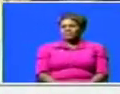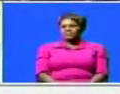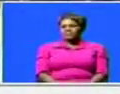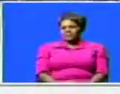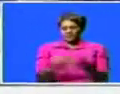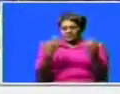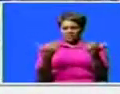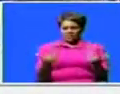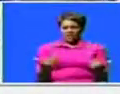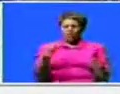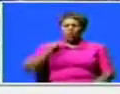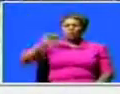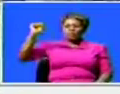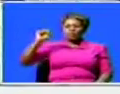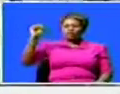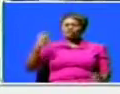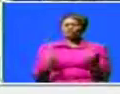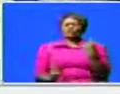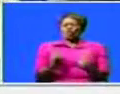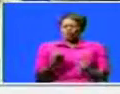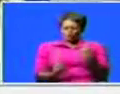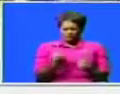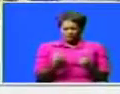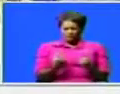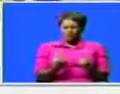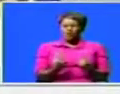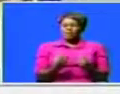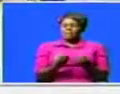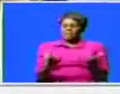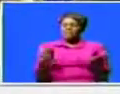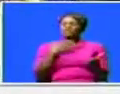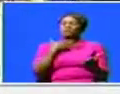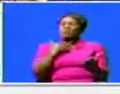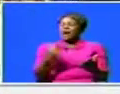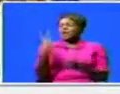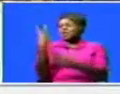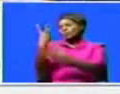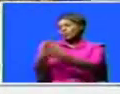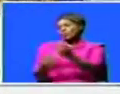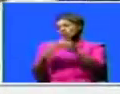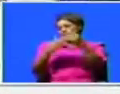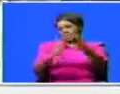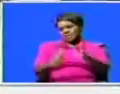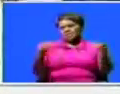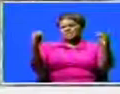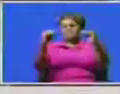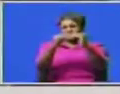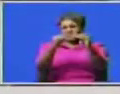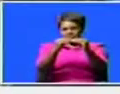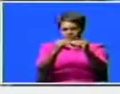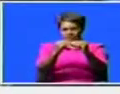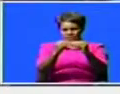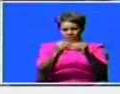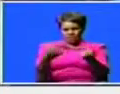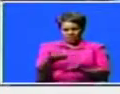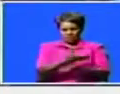Kwa sasa joto la siasa limepanda kiasi cha wengi kutaka wawili hawa au vigogo wa siasa kufanya kikao na nani posa